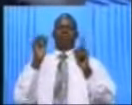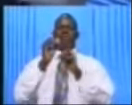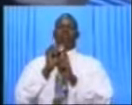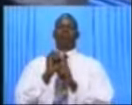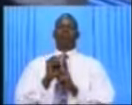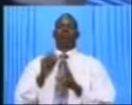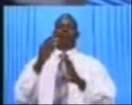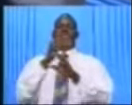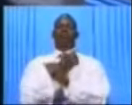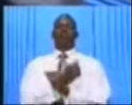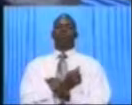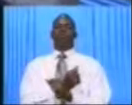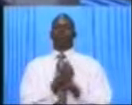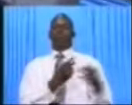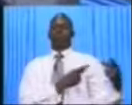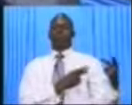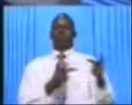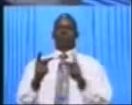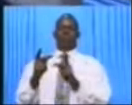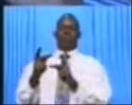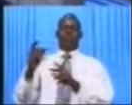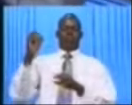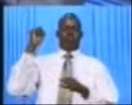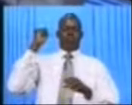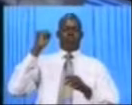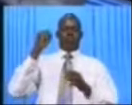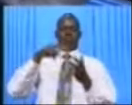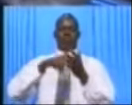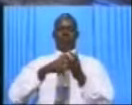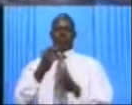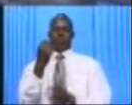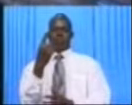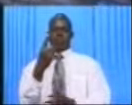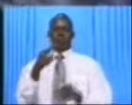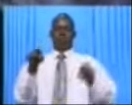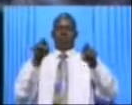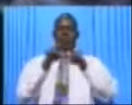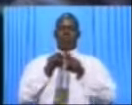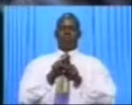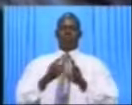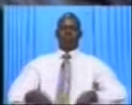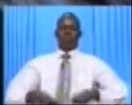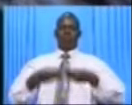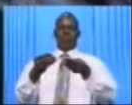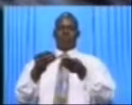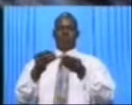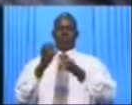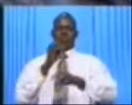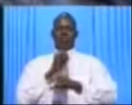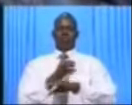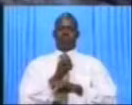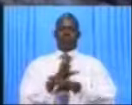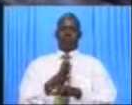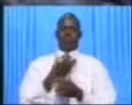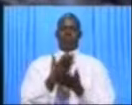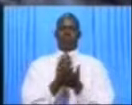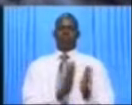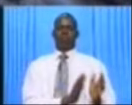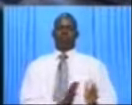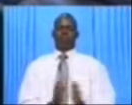été prises lors du sommet de 2011. Et également, nous a donné des instructions pour la bonne